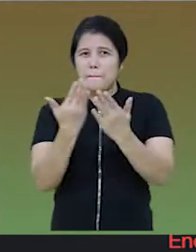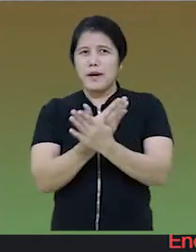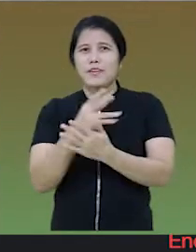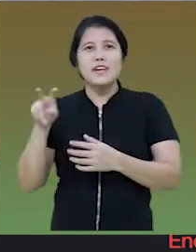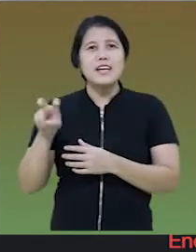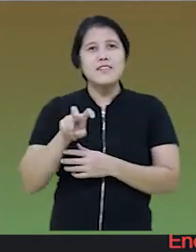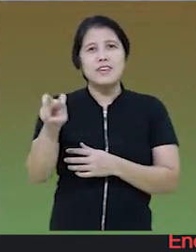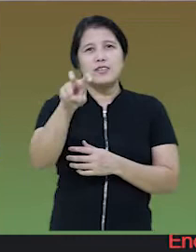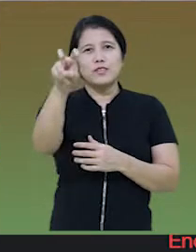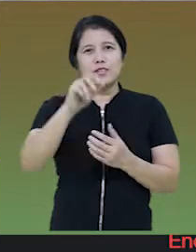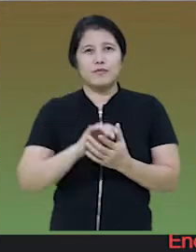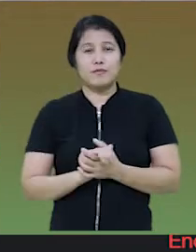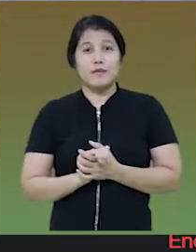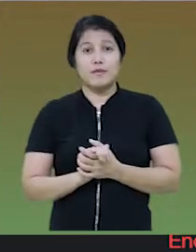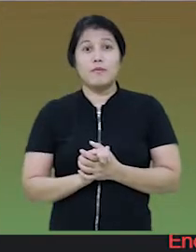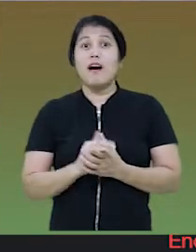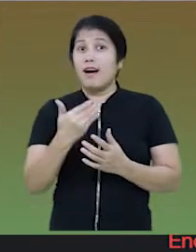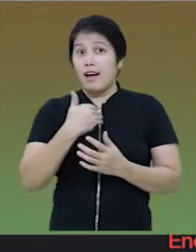panibagong adventure.